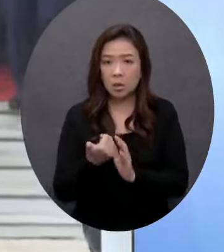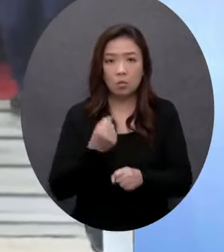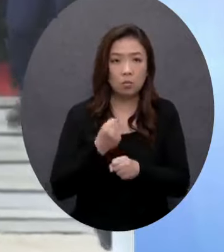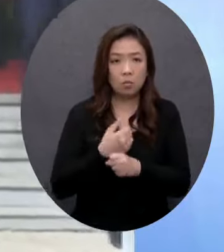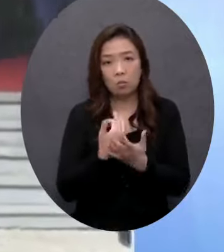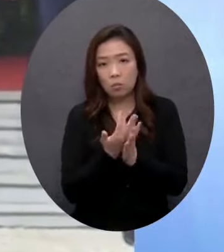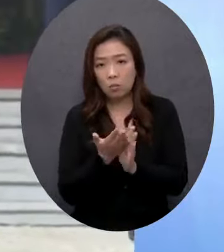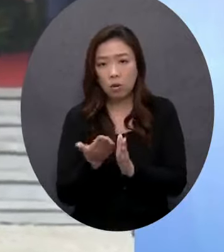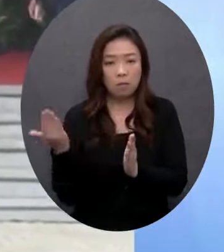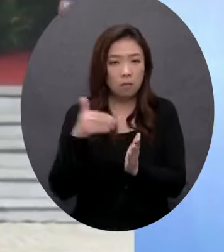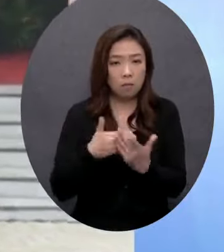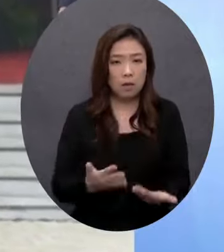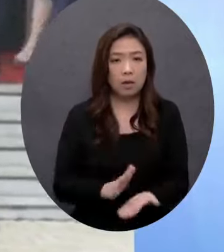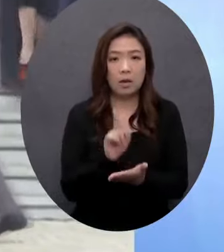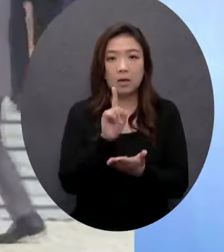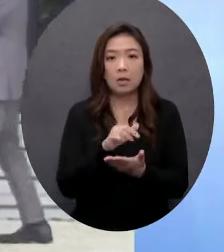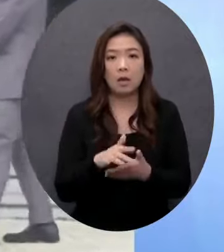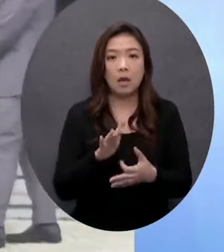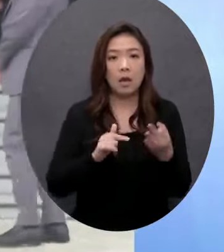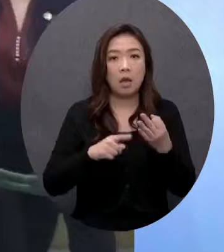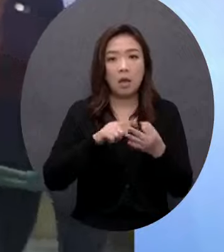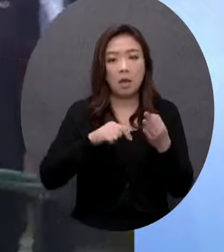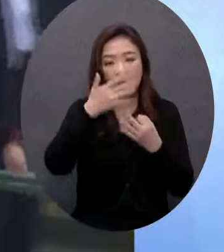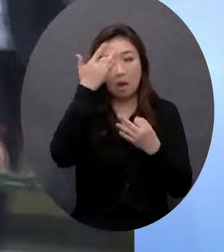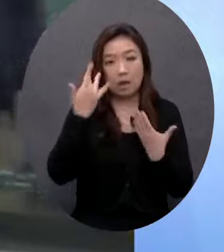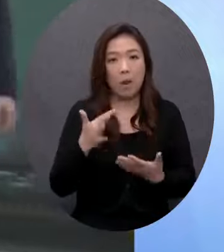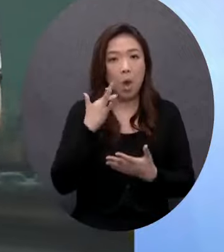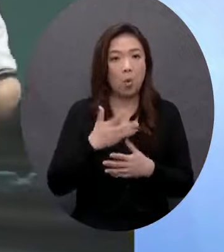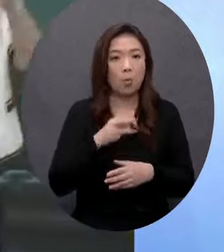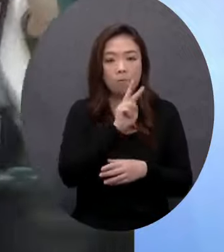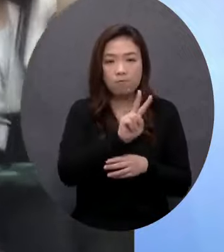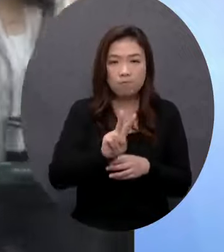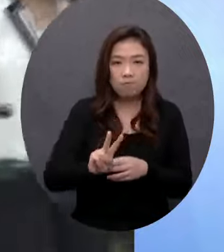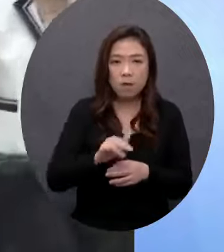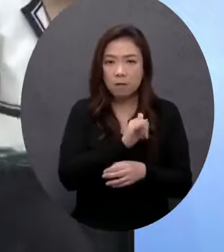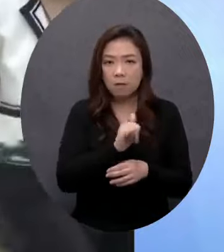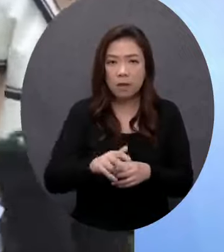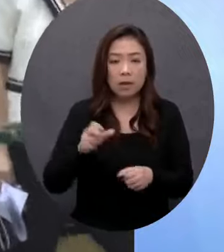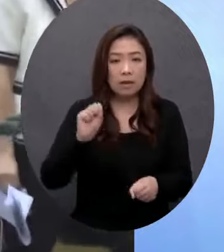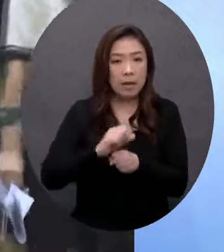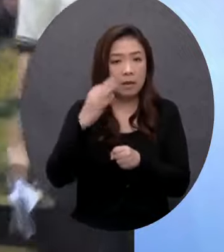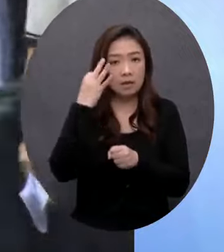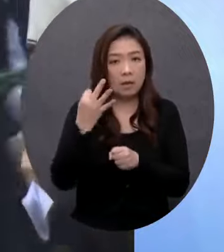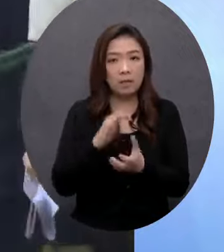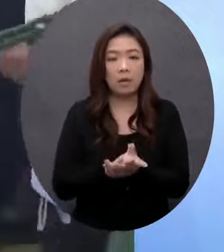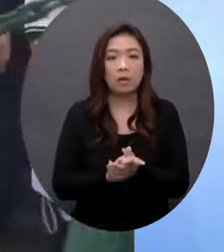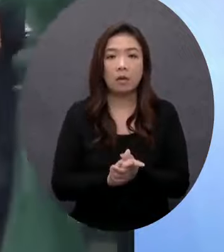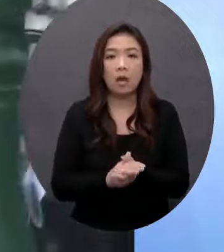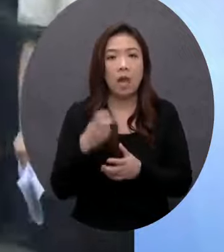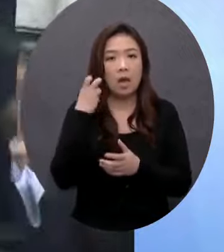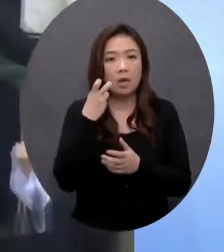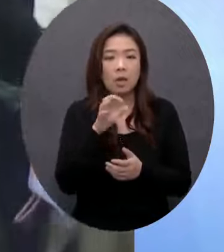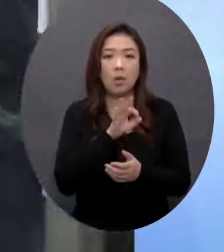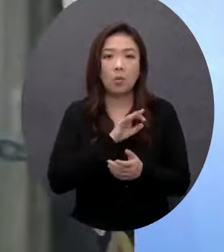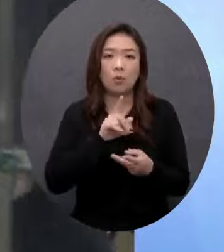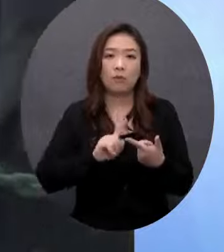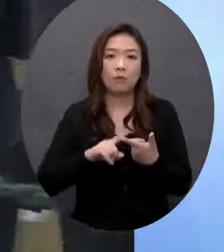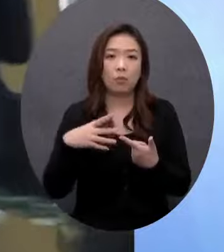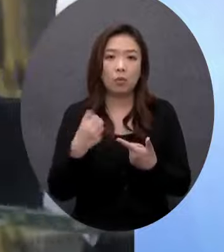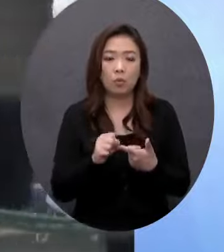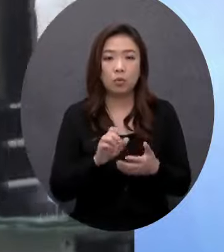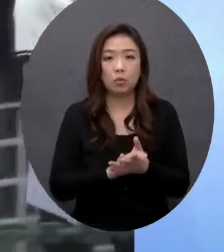隔一年，夏宝龙今次在澳门的考察行程就多了三日。全国港澳研究会副会长谭耀宗认